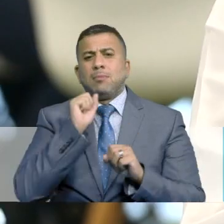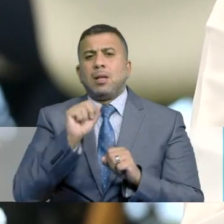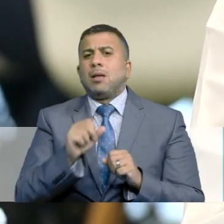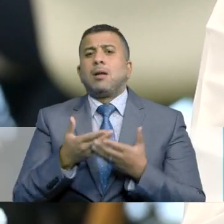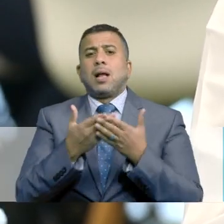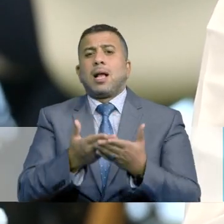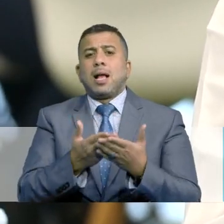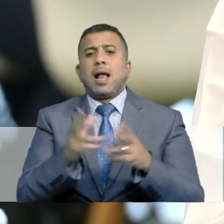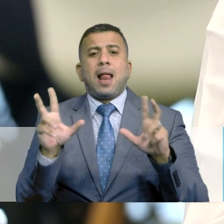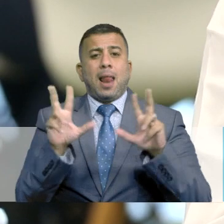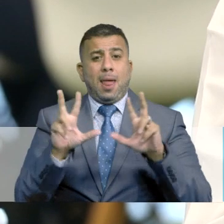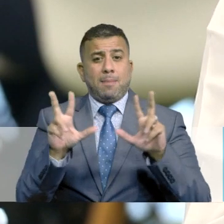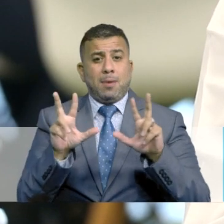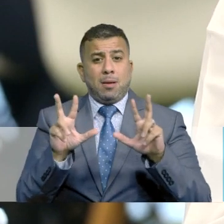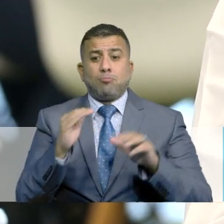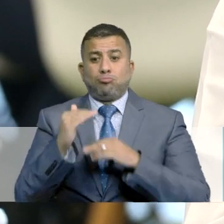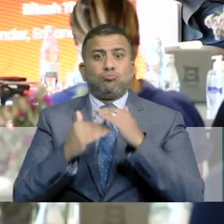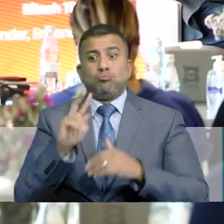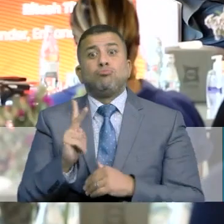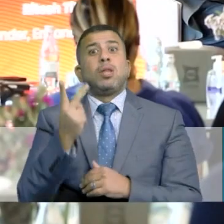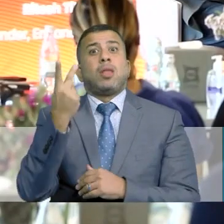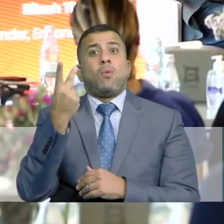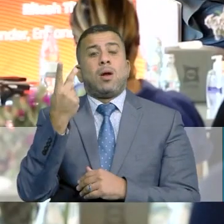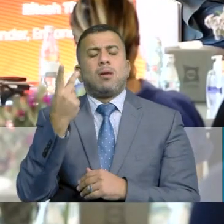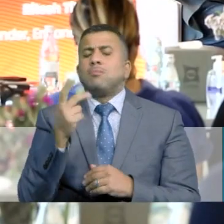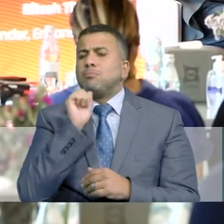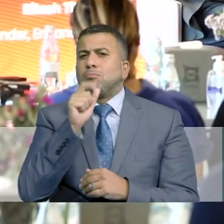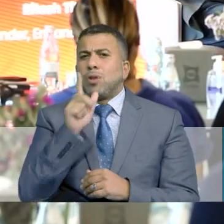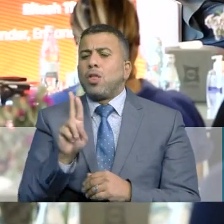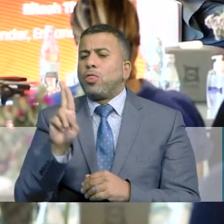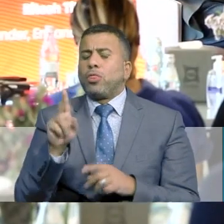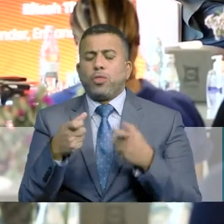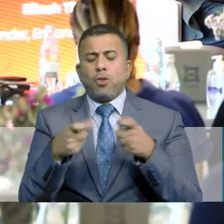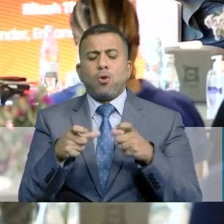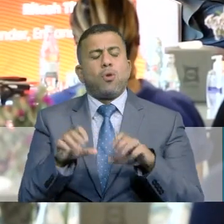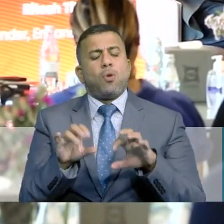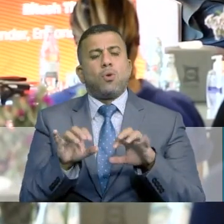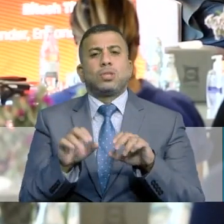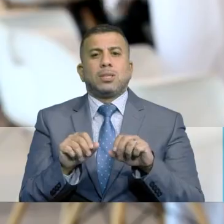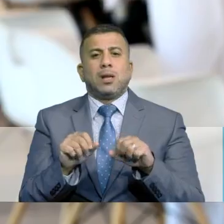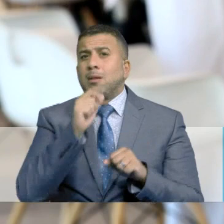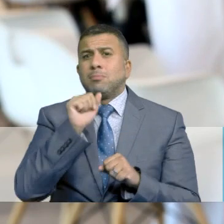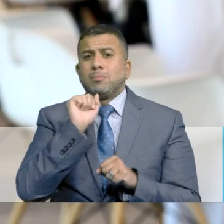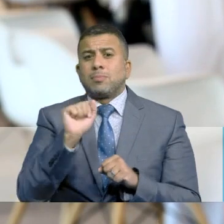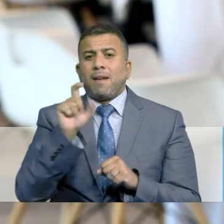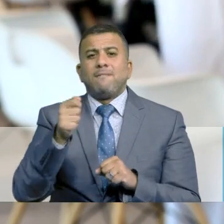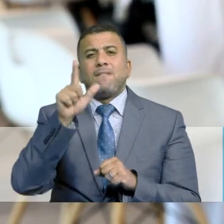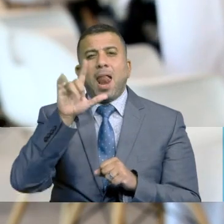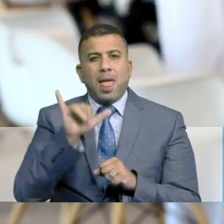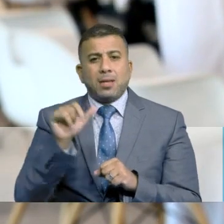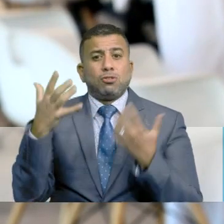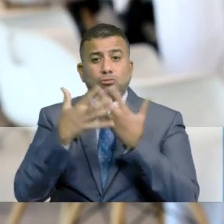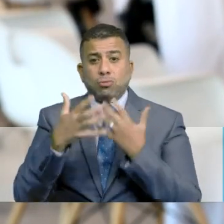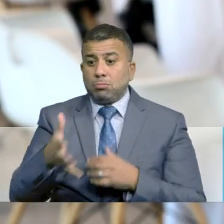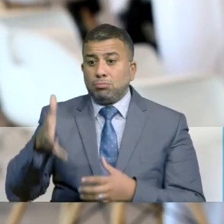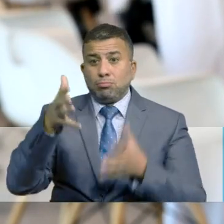تقديم خدمات إعلامية متطورة باستخدام التكنولوجيا. تهدف شركة فالي إلى إنشاء جيل